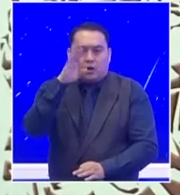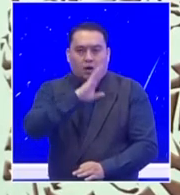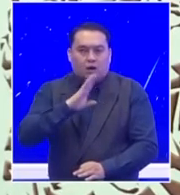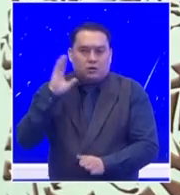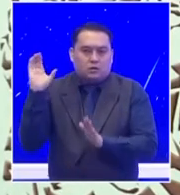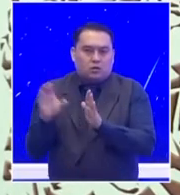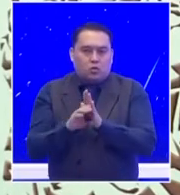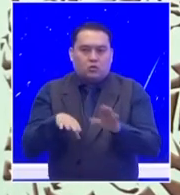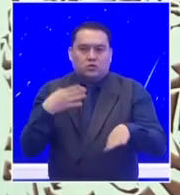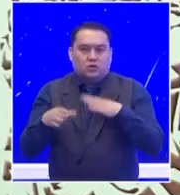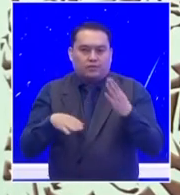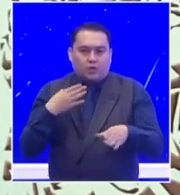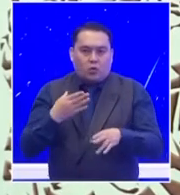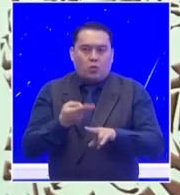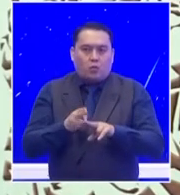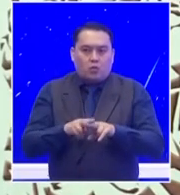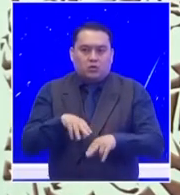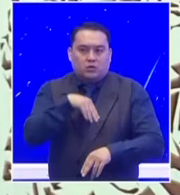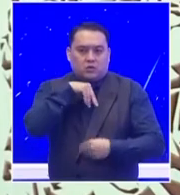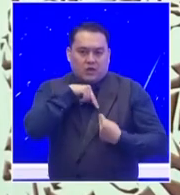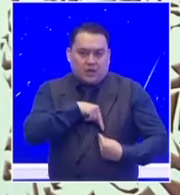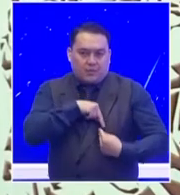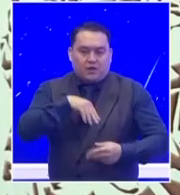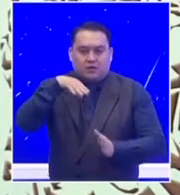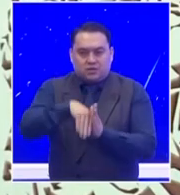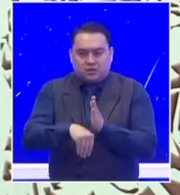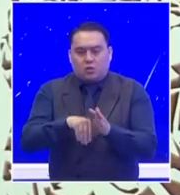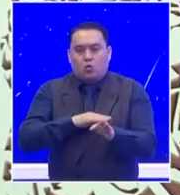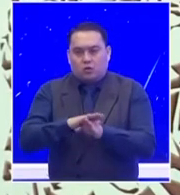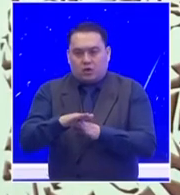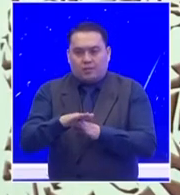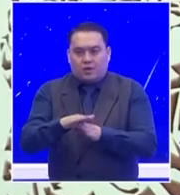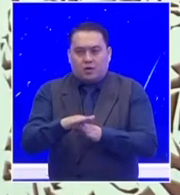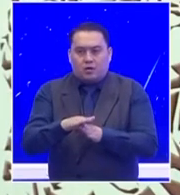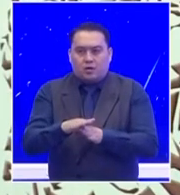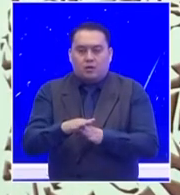әкешілерін тыңдап дұрыс жаттықса, бұл балалар аянбай еңбек етсе, еңбек ақталады. Бұл балалардың